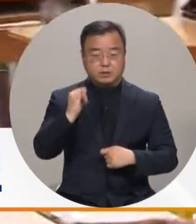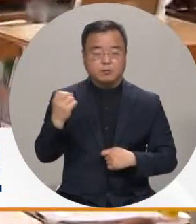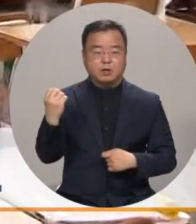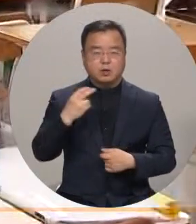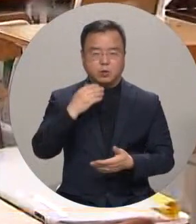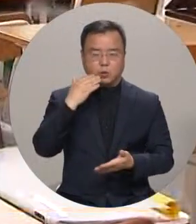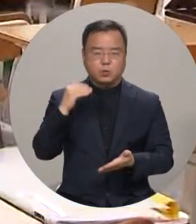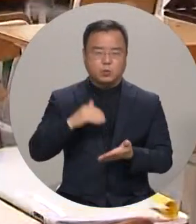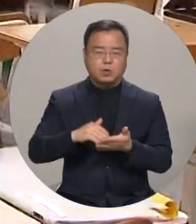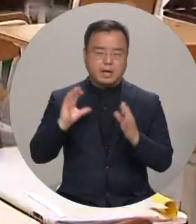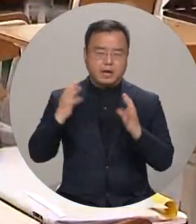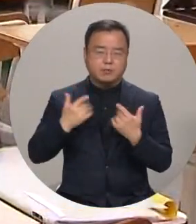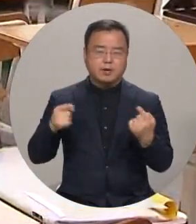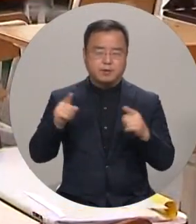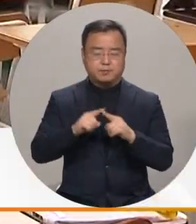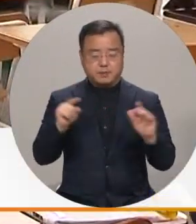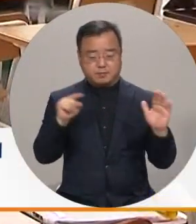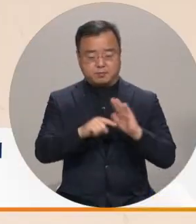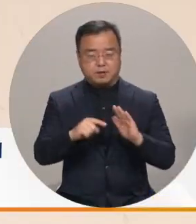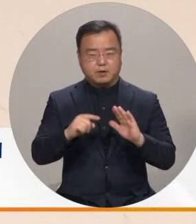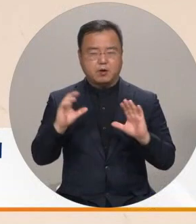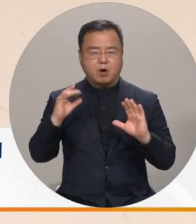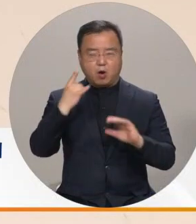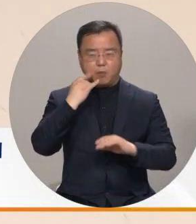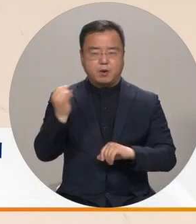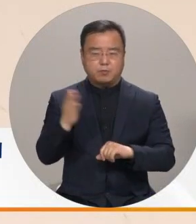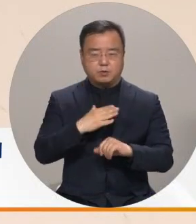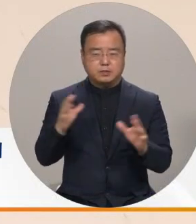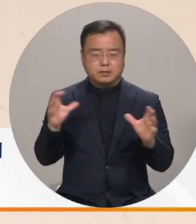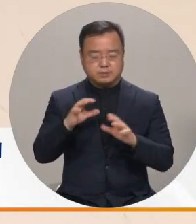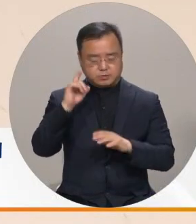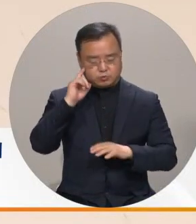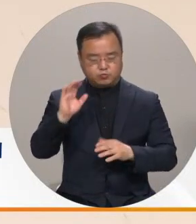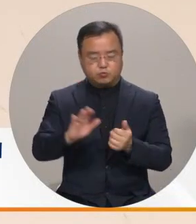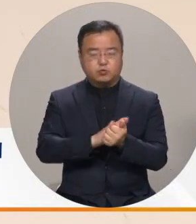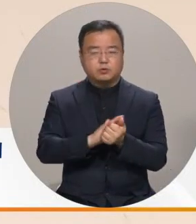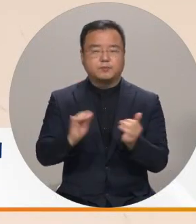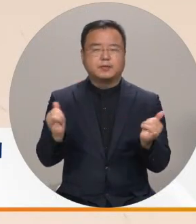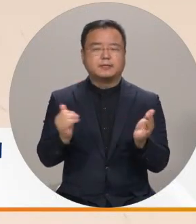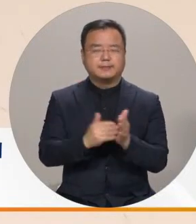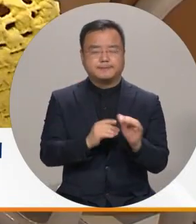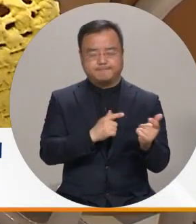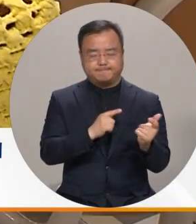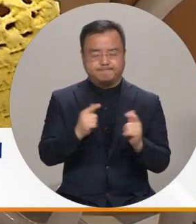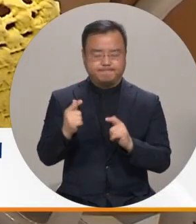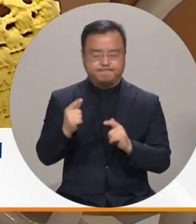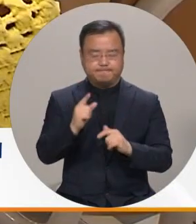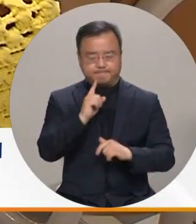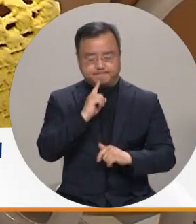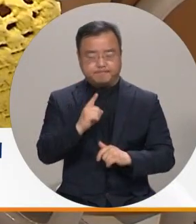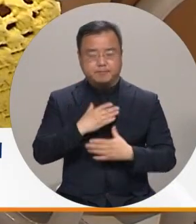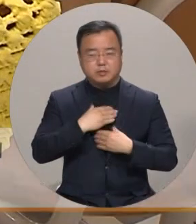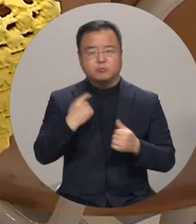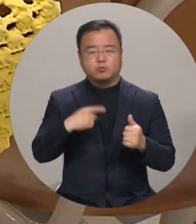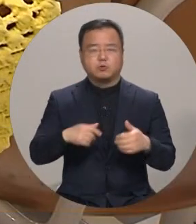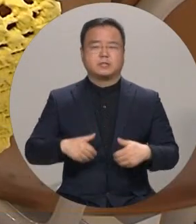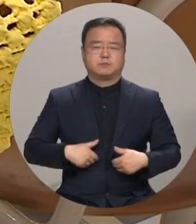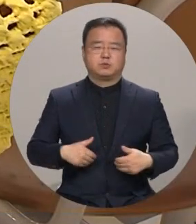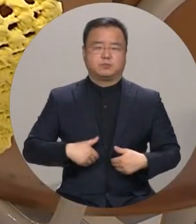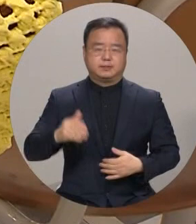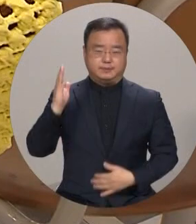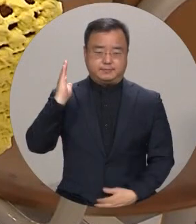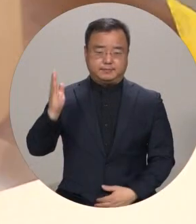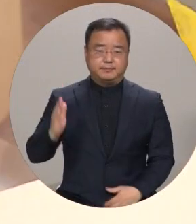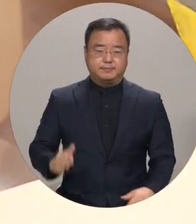찾은 엄마부터 단체 추모객까지 모두 입을 모아 안전사회를 위한 교육이 절실하다고 강조했는데요. 직접